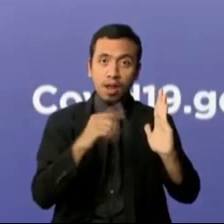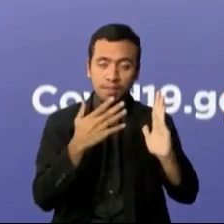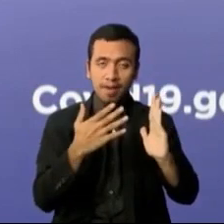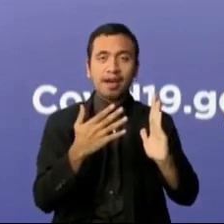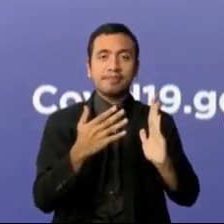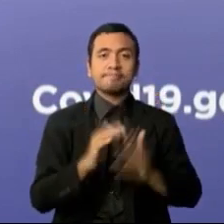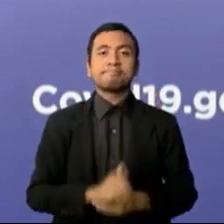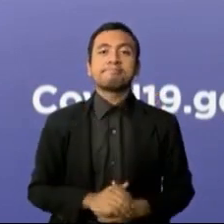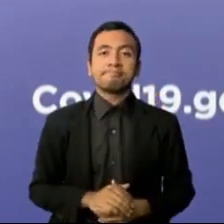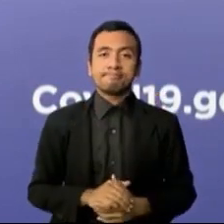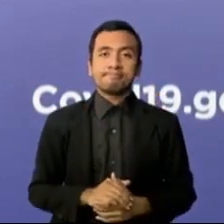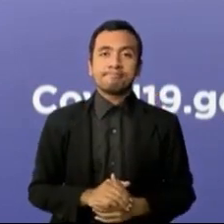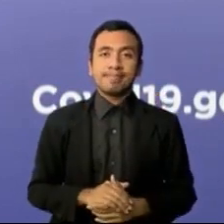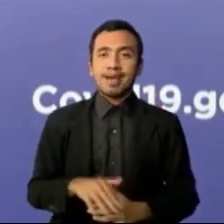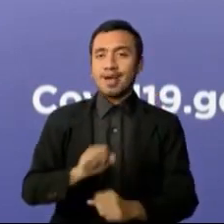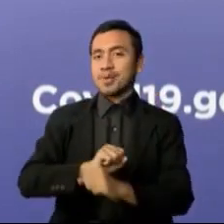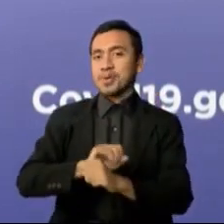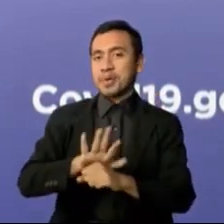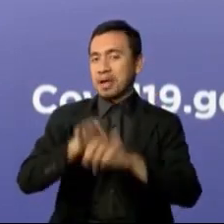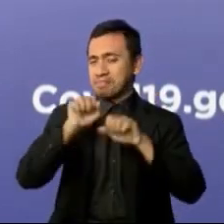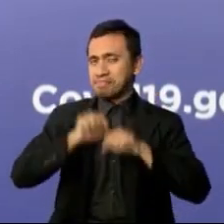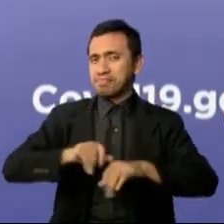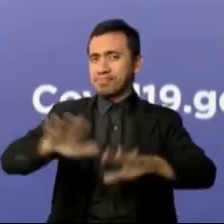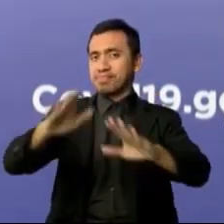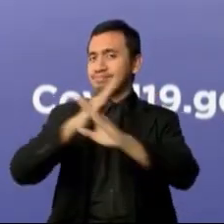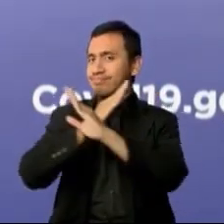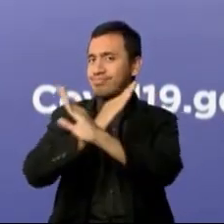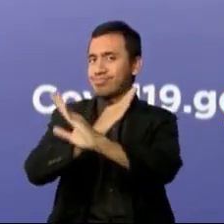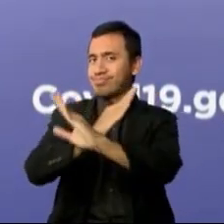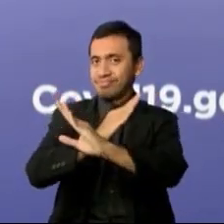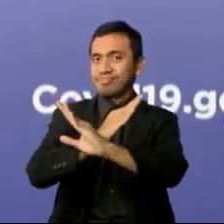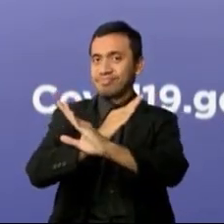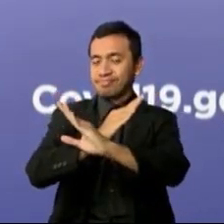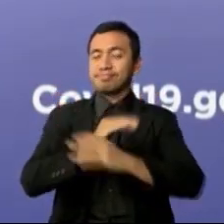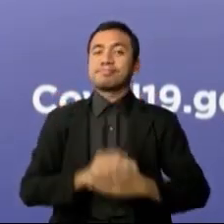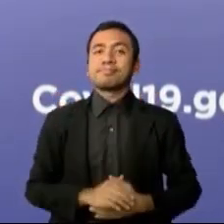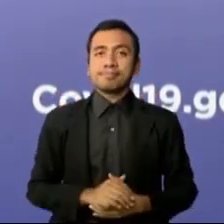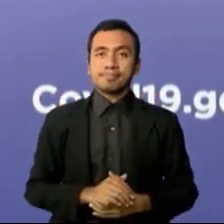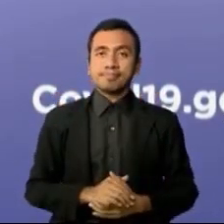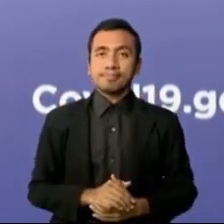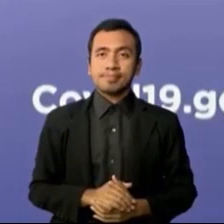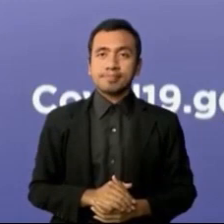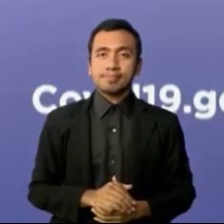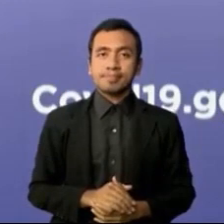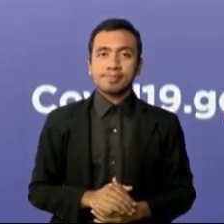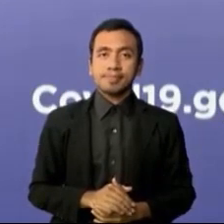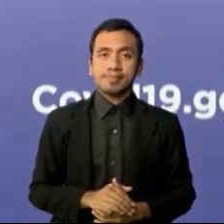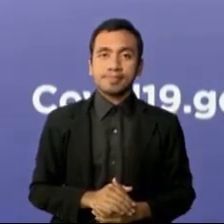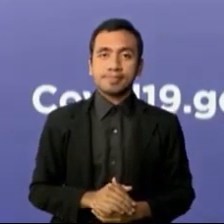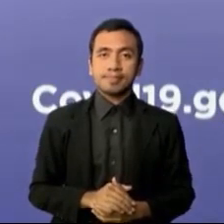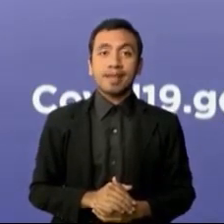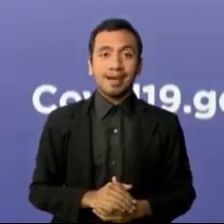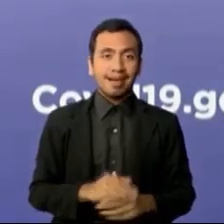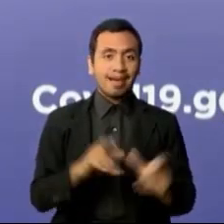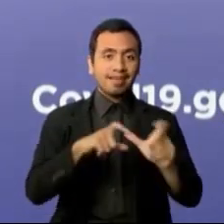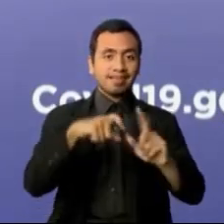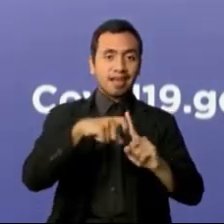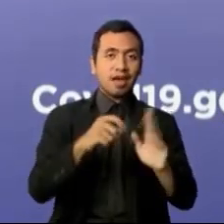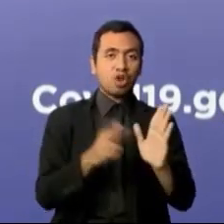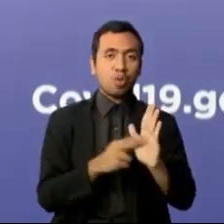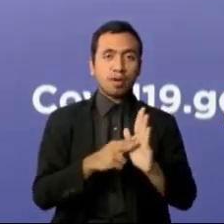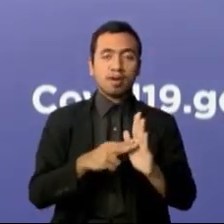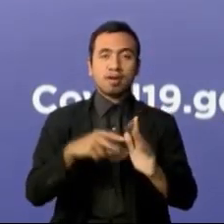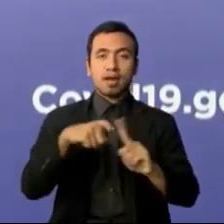dan pengendalian coronavirus this nineteen atau copied 19 dengan nomor